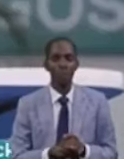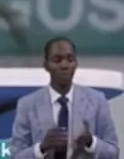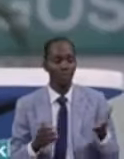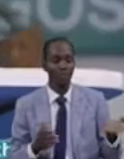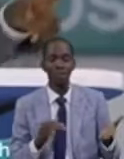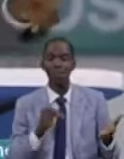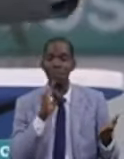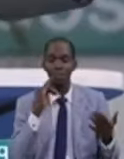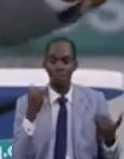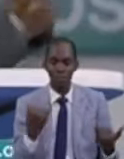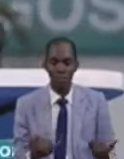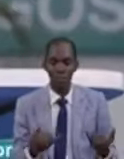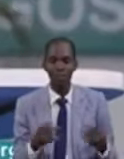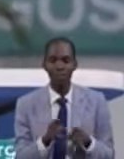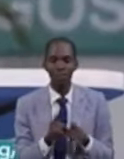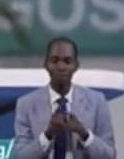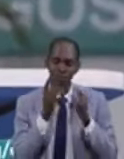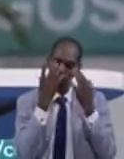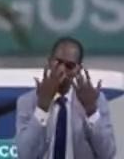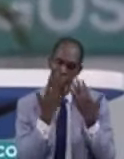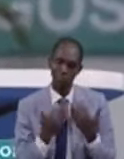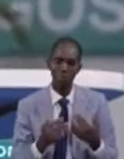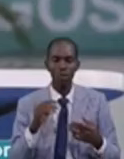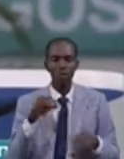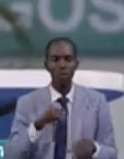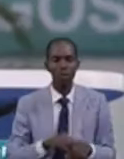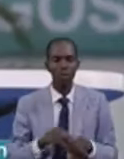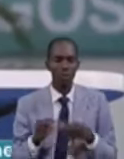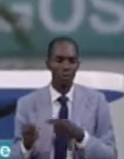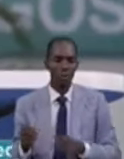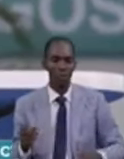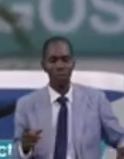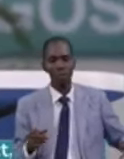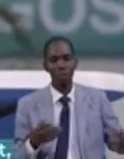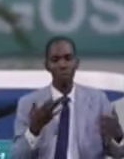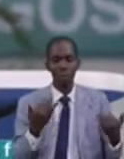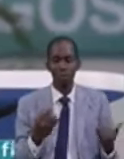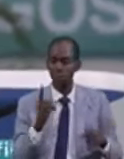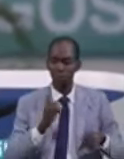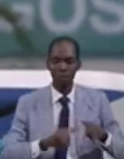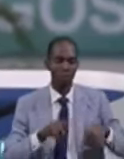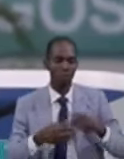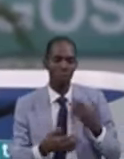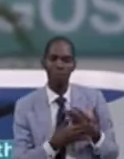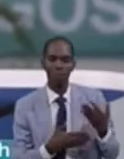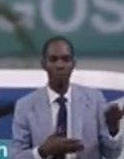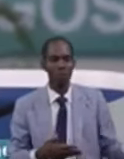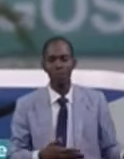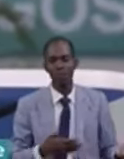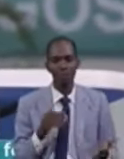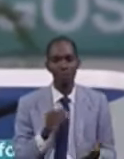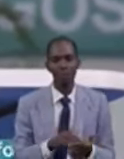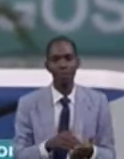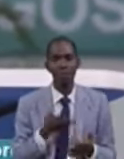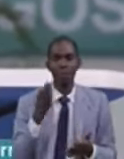de a la tristesse vous ne retournerez pas là-bas la joie au ciel à cause de